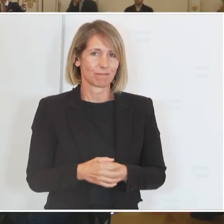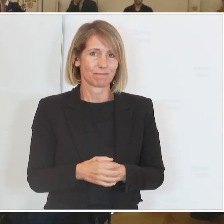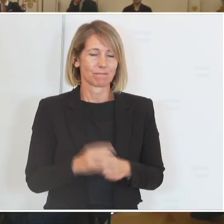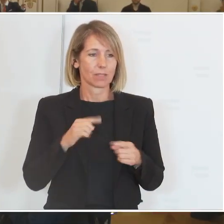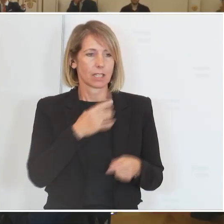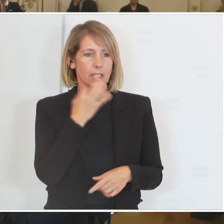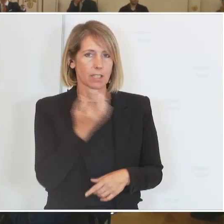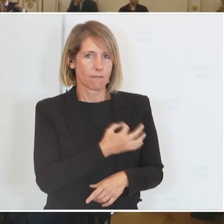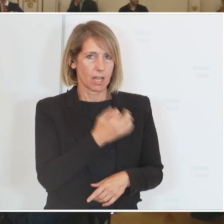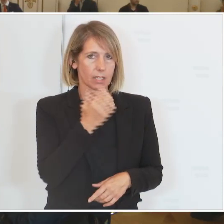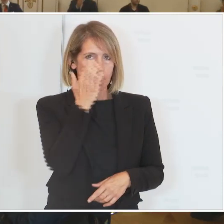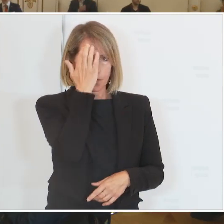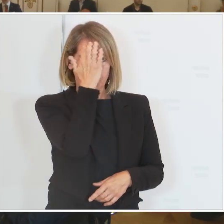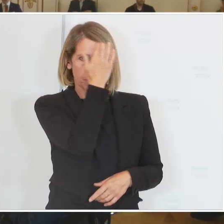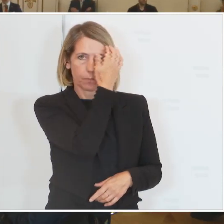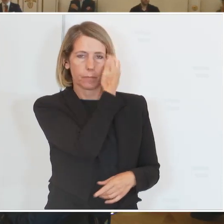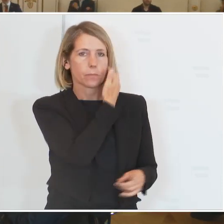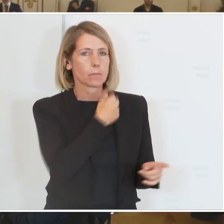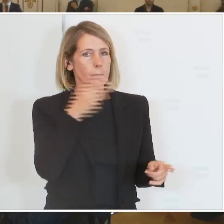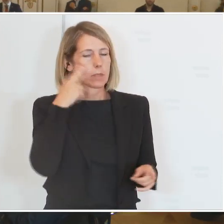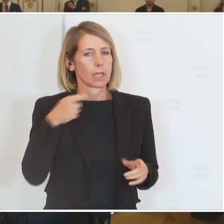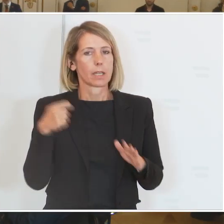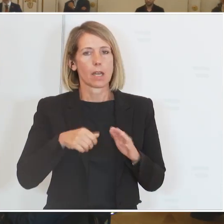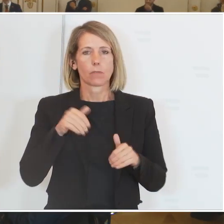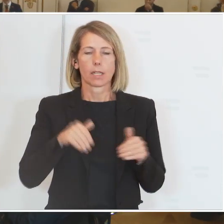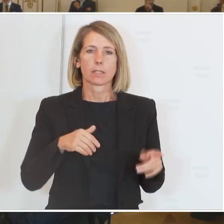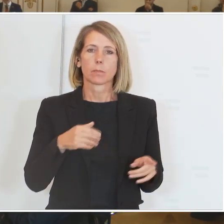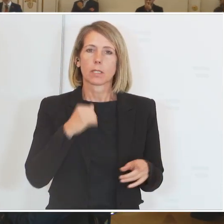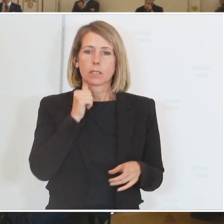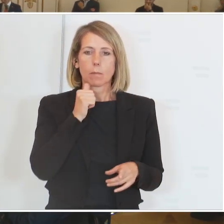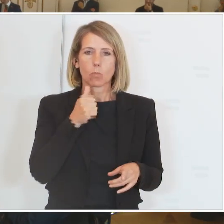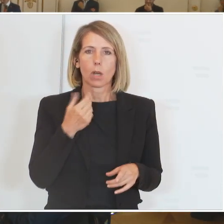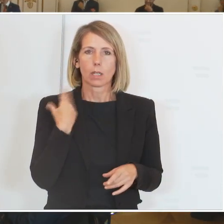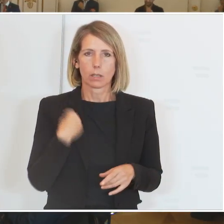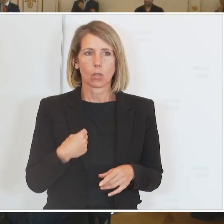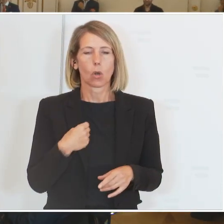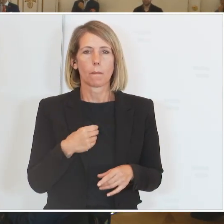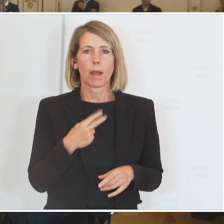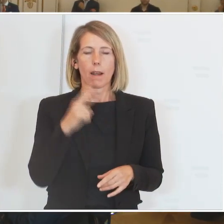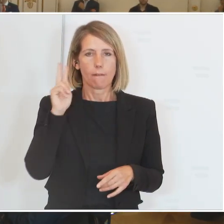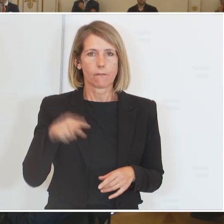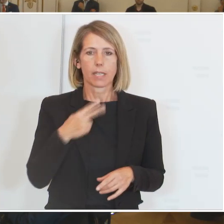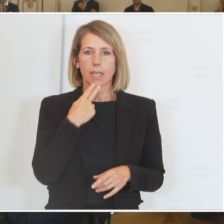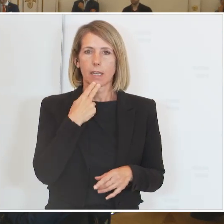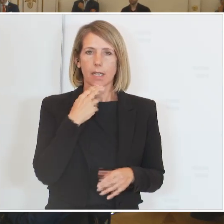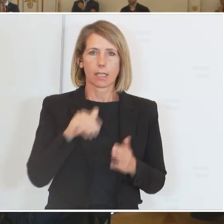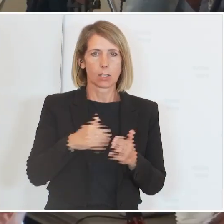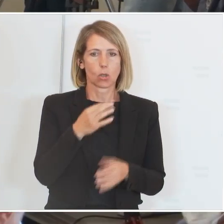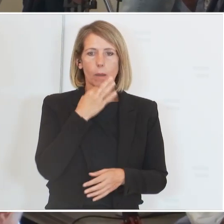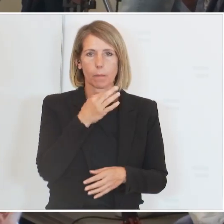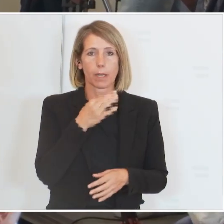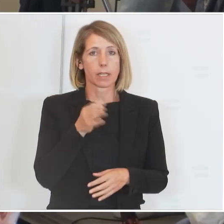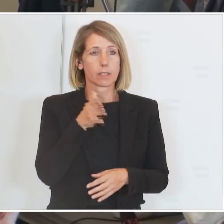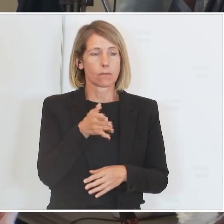Frau Kollegin. Herr Finanzminister, morgen erscheint erneut ein Bericht zum Thema Wienenergie. Was erwarten Sie sich davon?